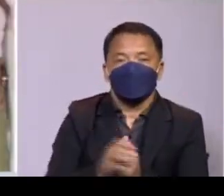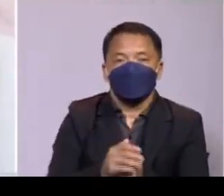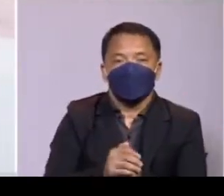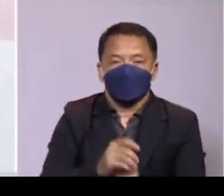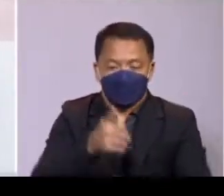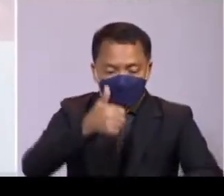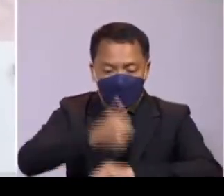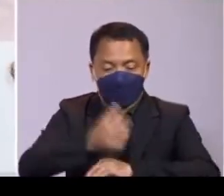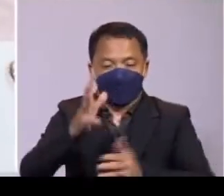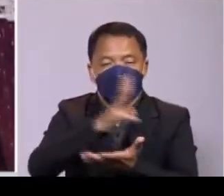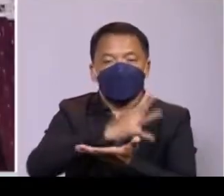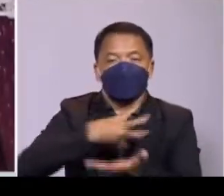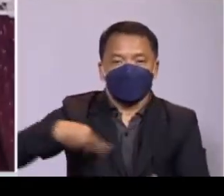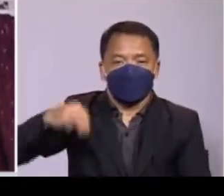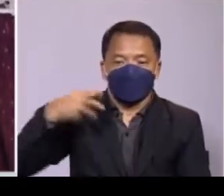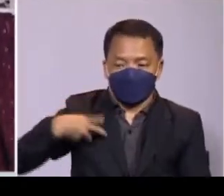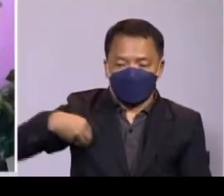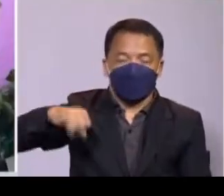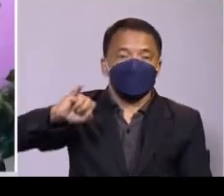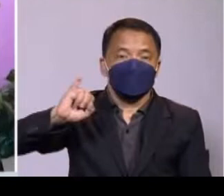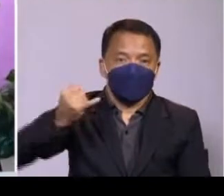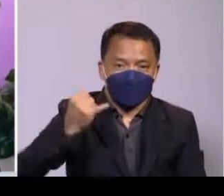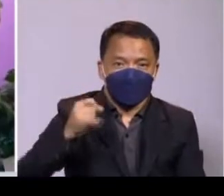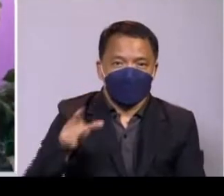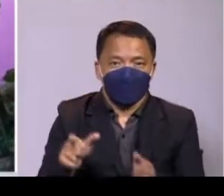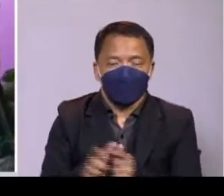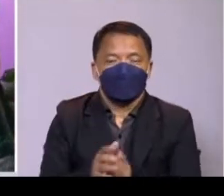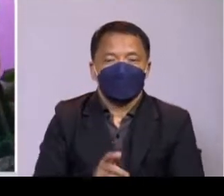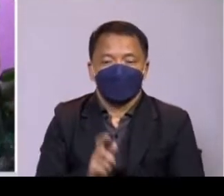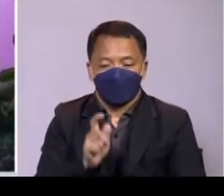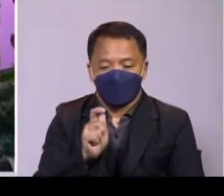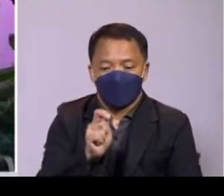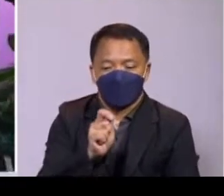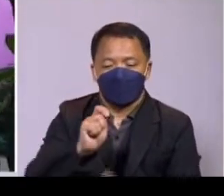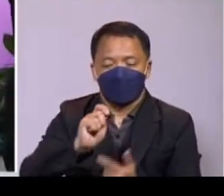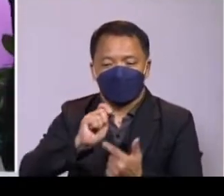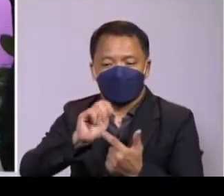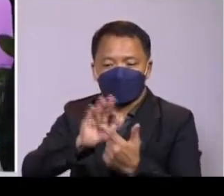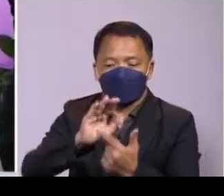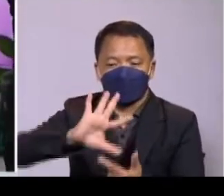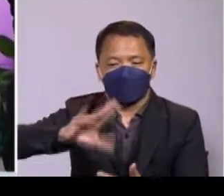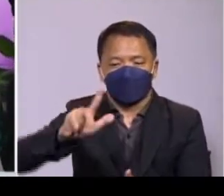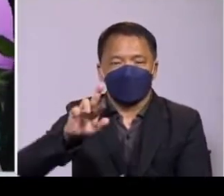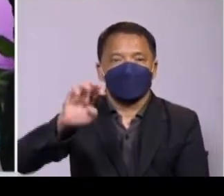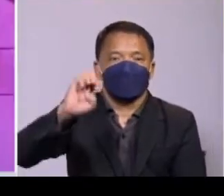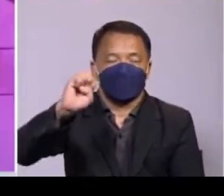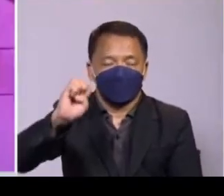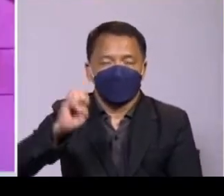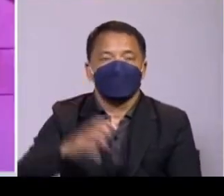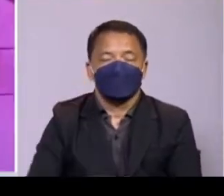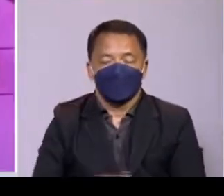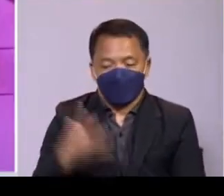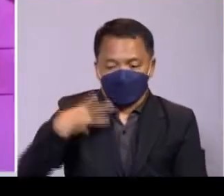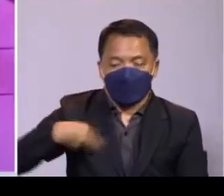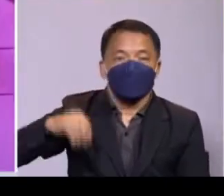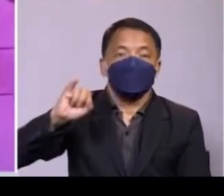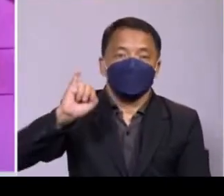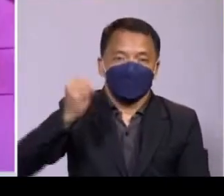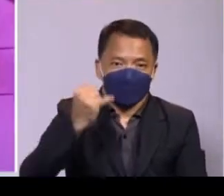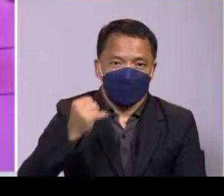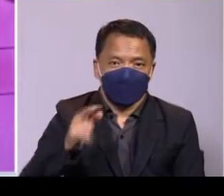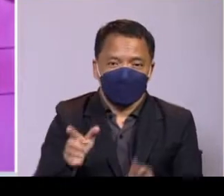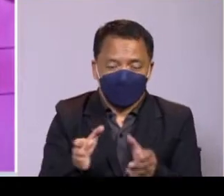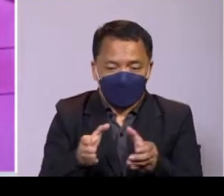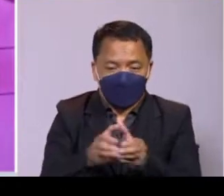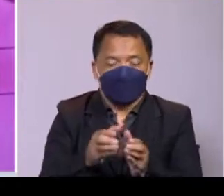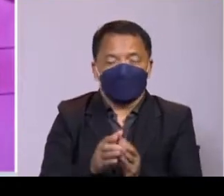รอธิการบดีจุฬาลงกรณ์มหาวิทยาลัยและคุณอัจฉรินทร์พัฒนพันชัยนายกสมาคมนิสิตเก่าจุฬาลงกรณ์มหาวิทยาลัยใน